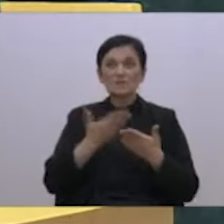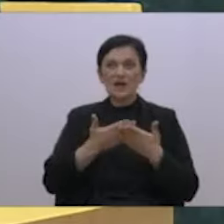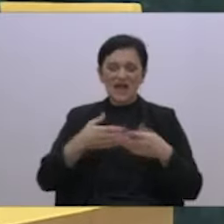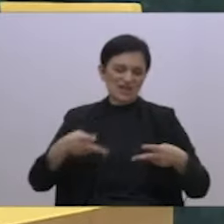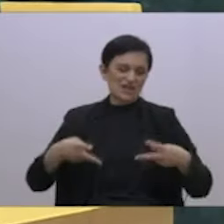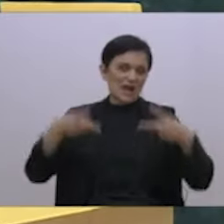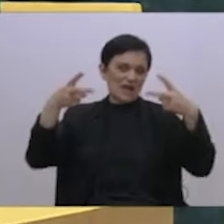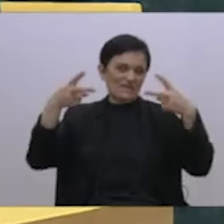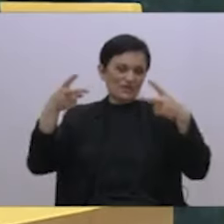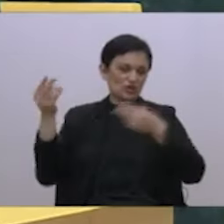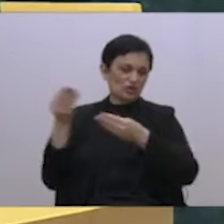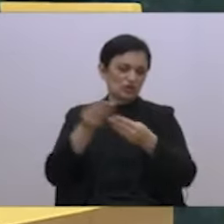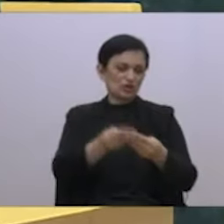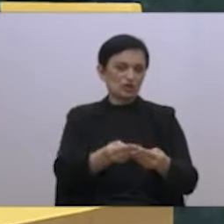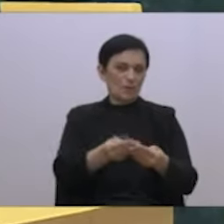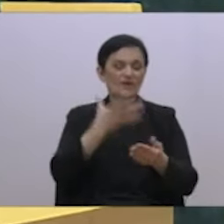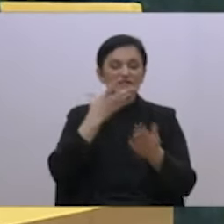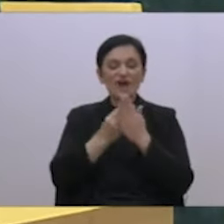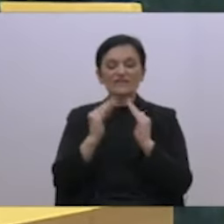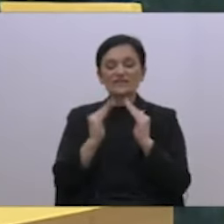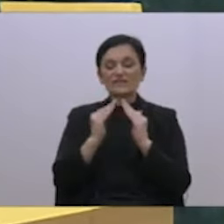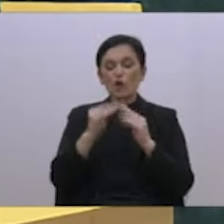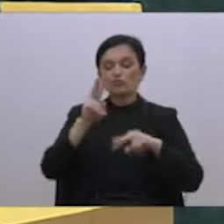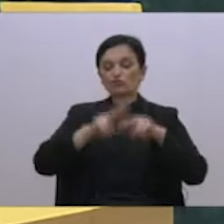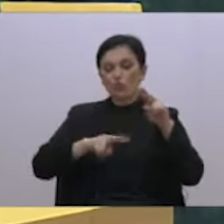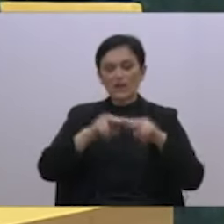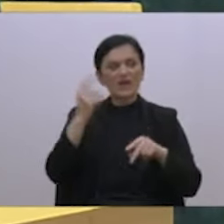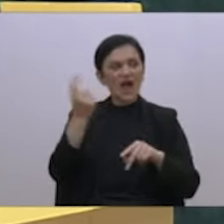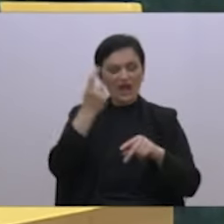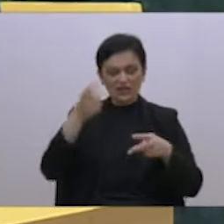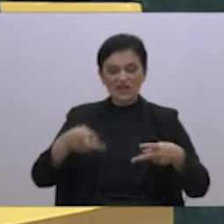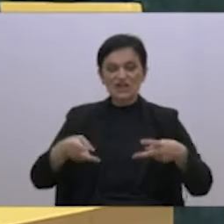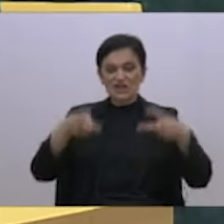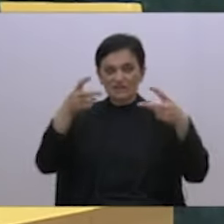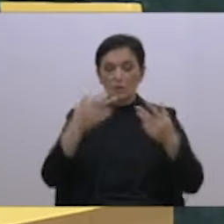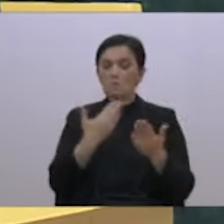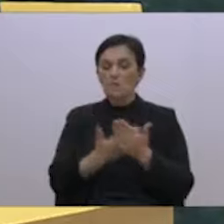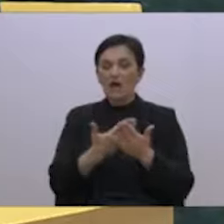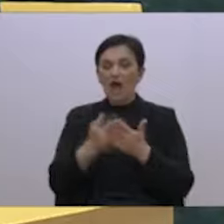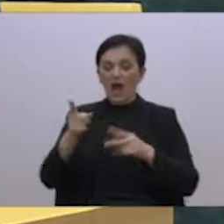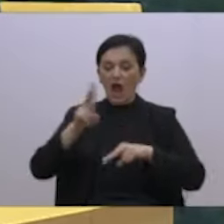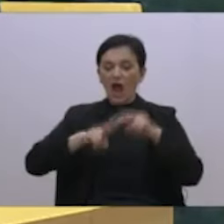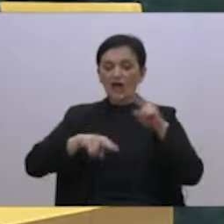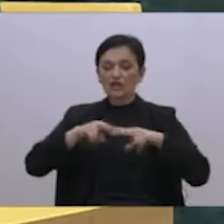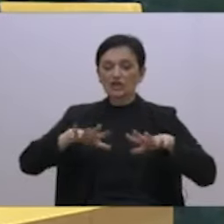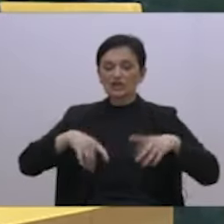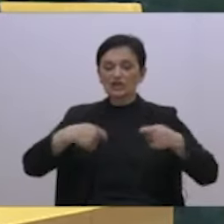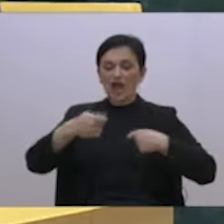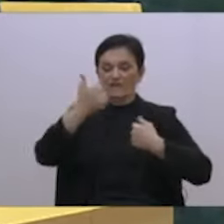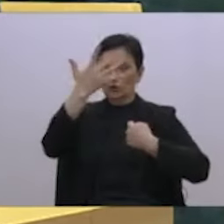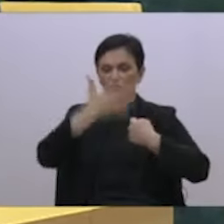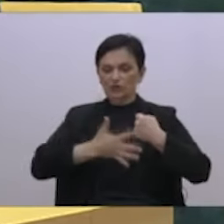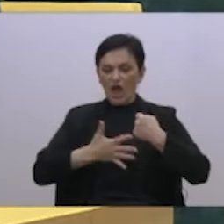მაგალითად თავისი სახლების მშენებლობისათვის ხარისხიანი ლიფტები დაუშვათ ის აშენებს სავაჭრო ცენტრს და